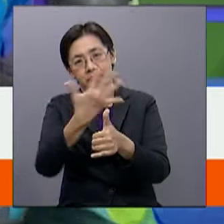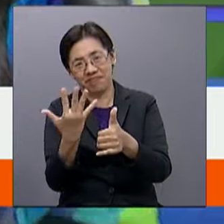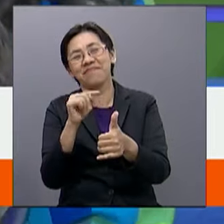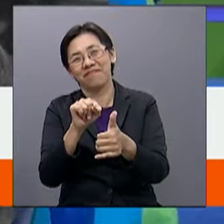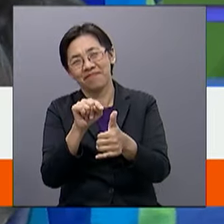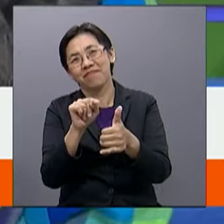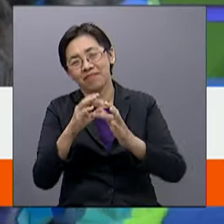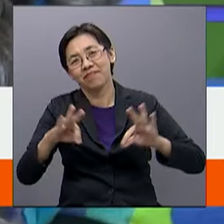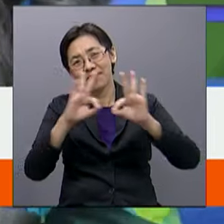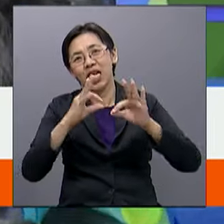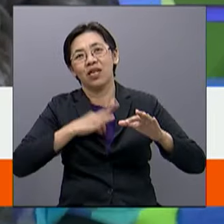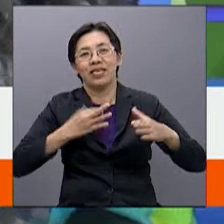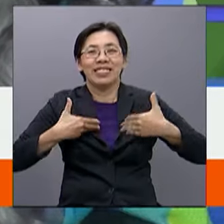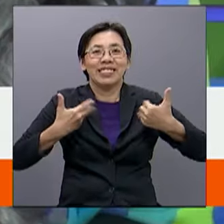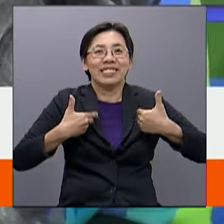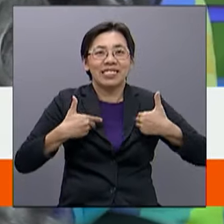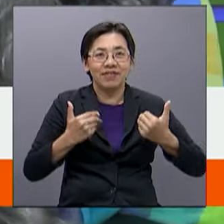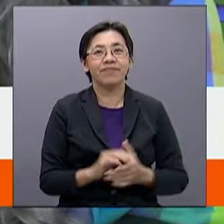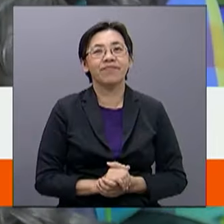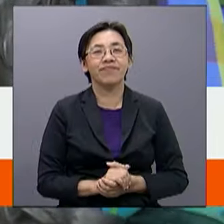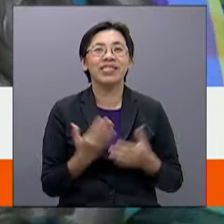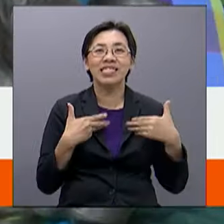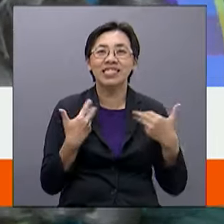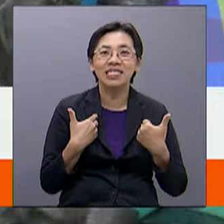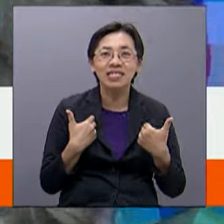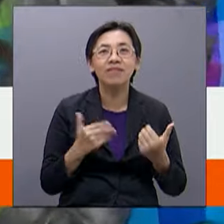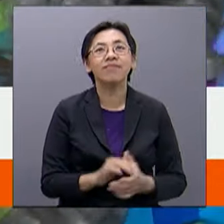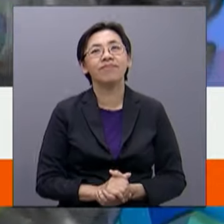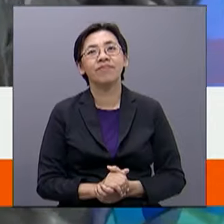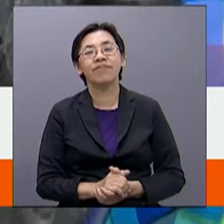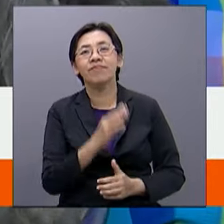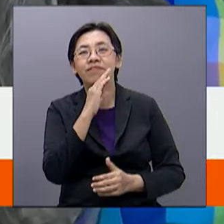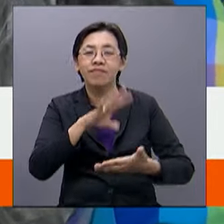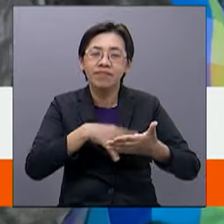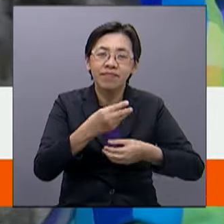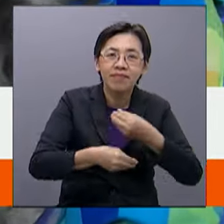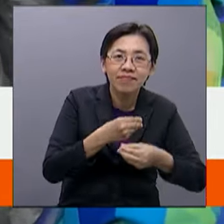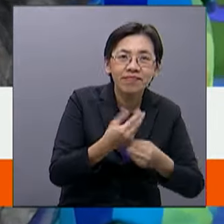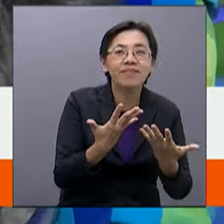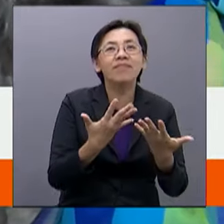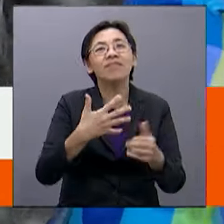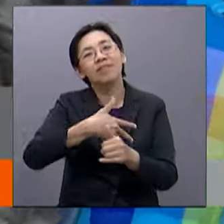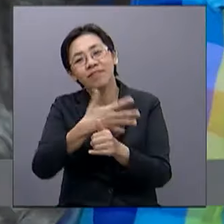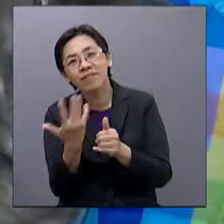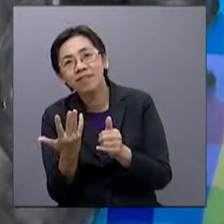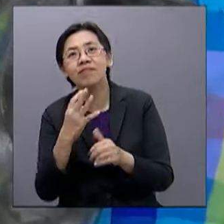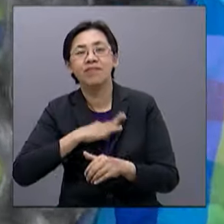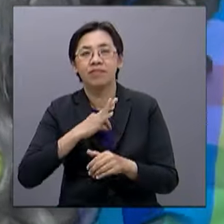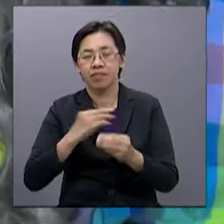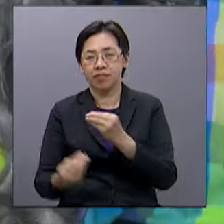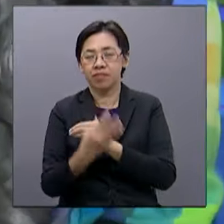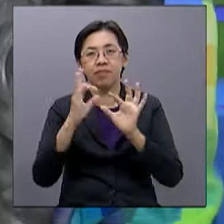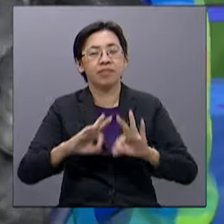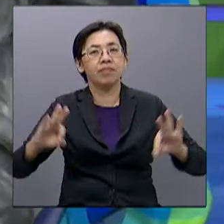ป็นเรื่องที่น่ายินดีมากค่ะตอนนี้ถึงแม้ว่าหลายๆอย่างเนี่ยจะเป็นเรื่องของมาร์เก็ตติ้งหรือว่าเรนโบว์วอชชิ่งเนี่ยแต่ว่าพวกเราก็คิดว่ามันก็เป็นอีกหนึ่งก้าวที่สำคัญ